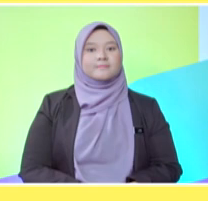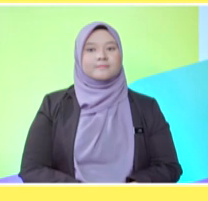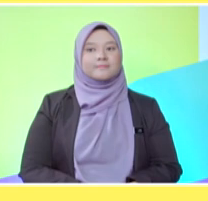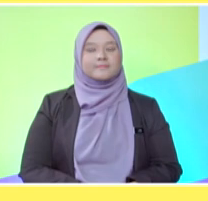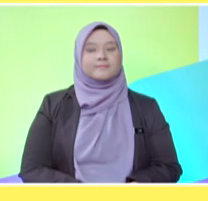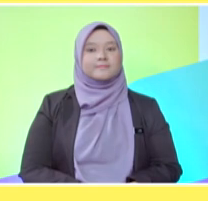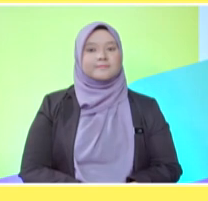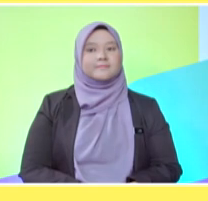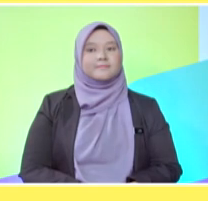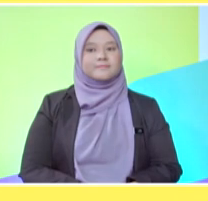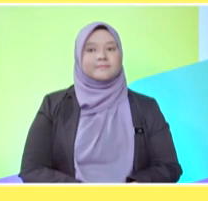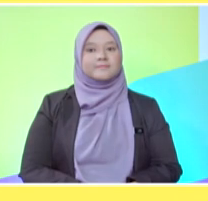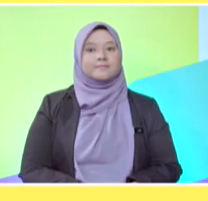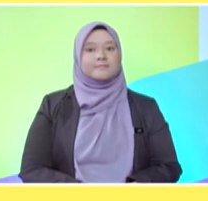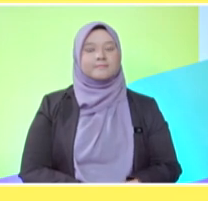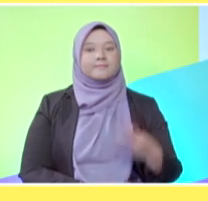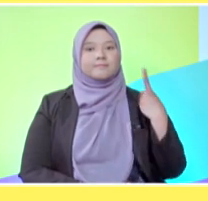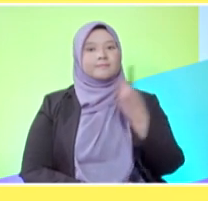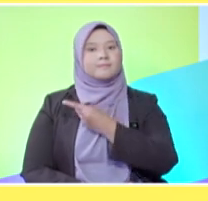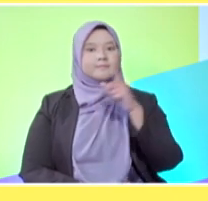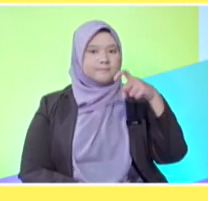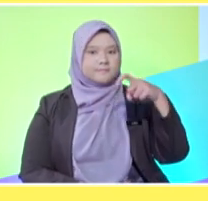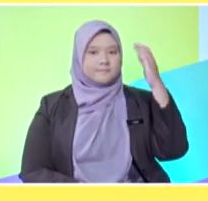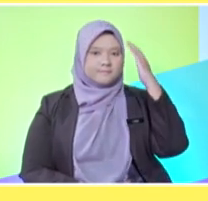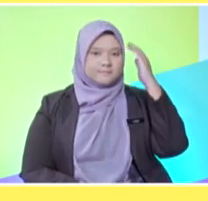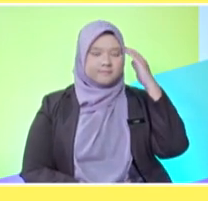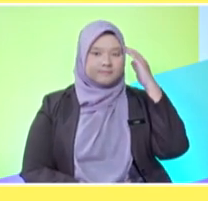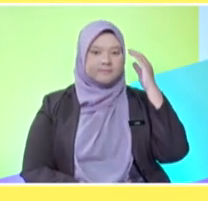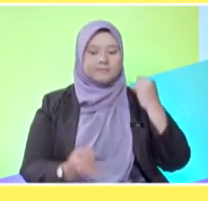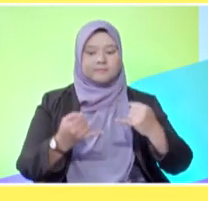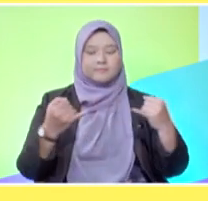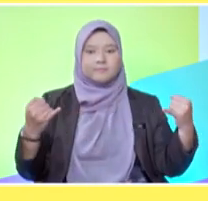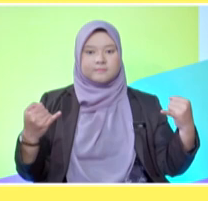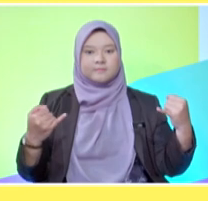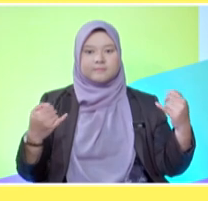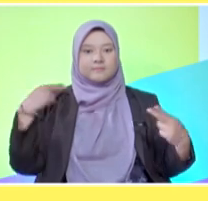makanan utamanya yaitu hewannya makan daging dan tumbuhan